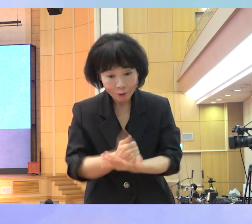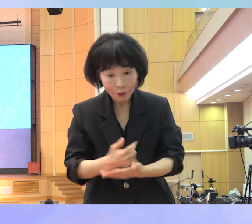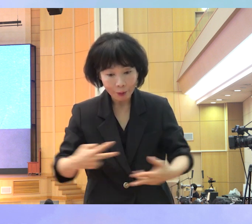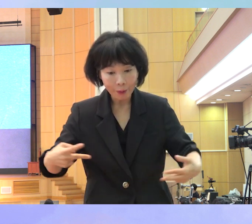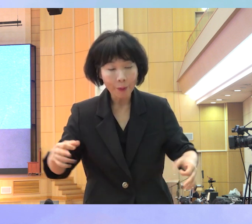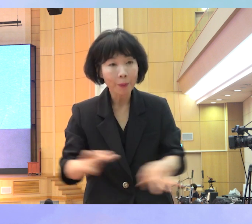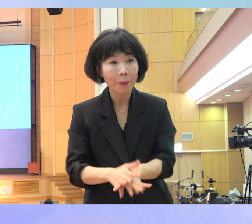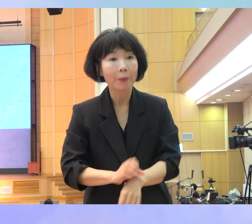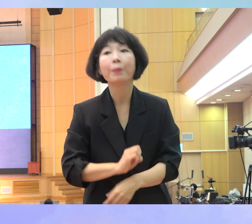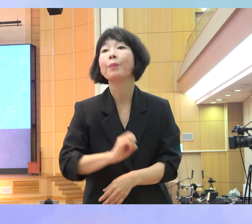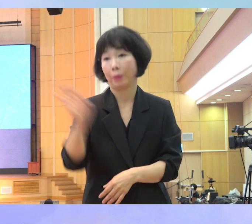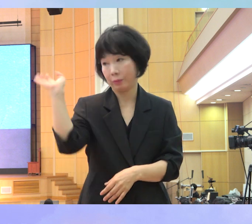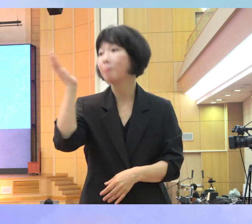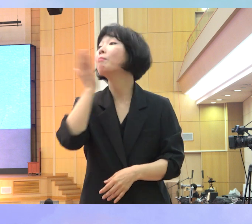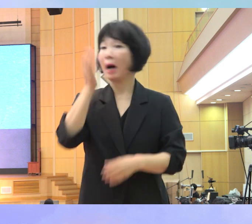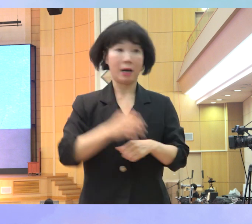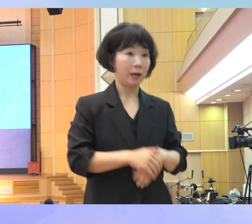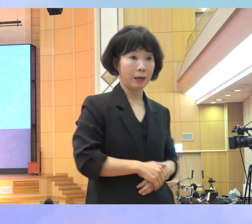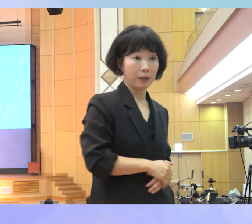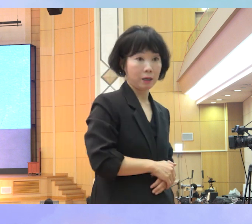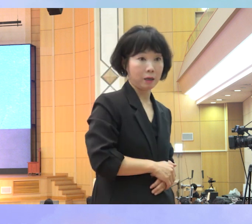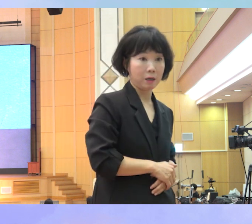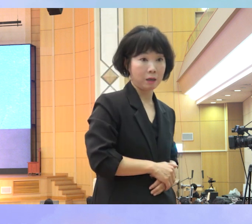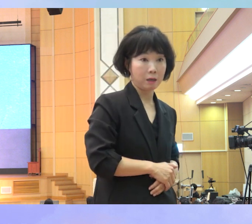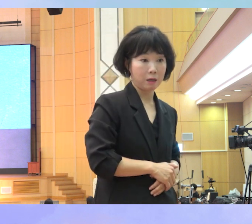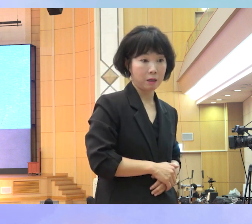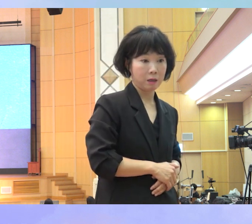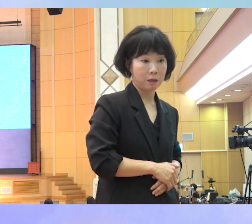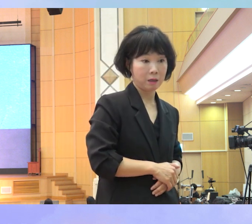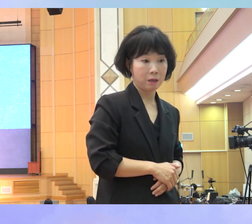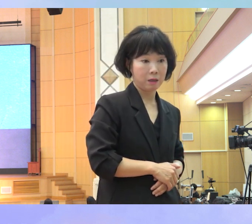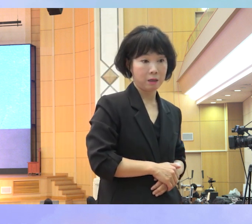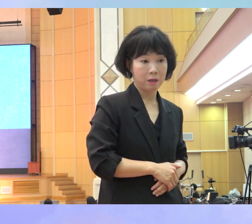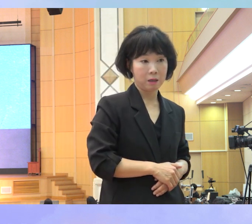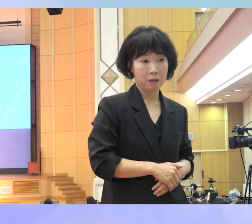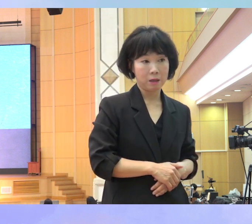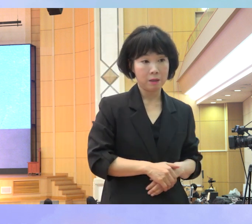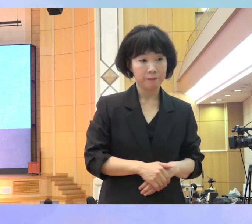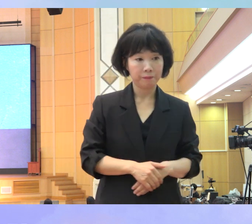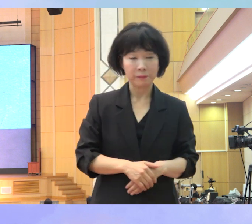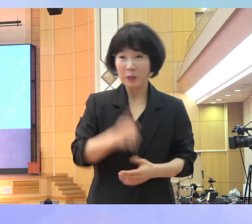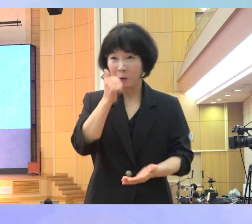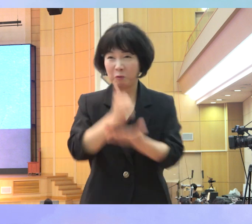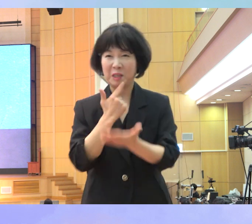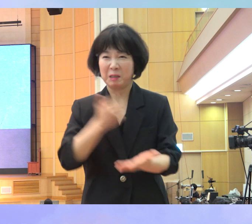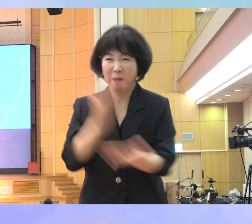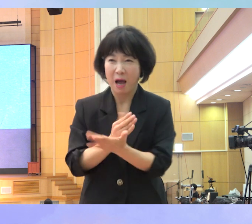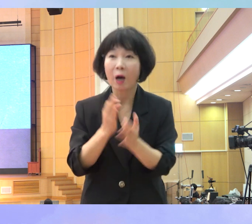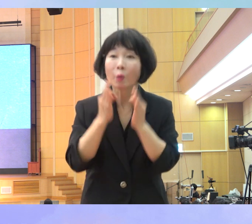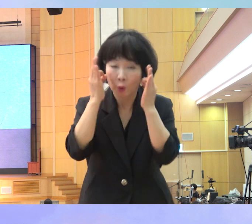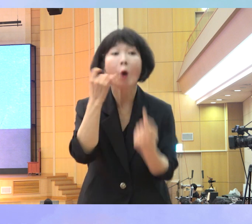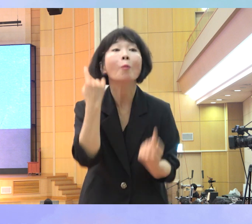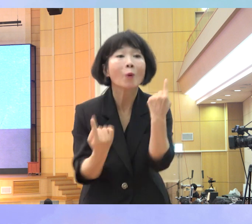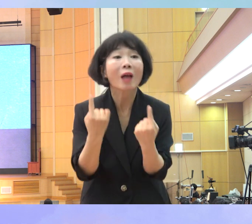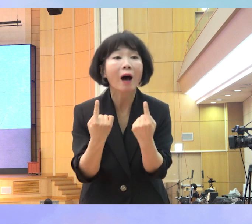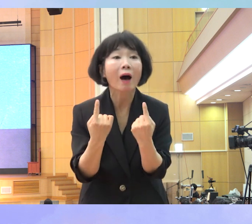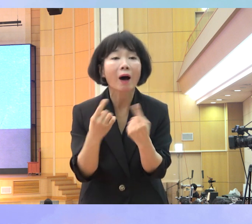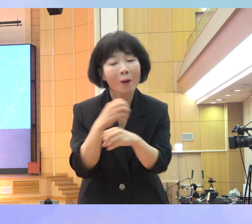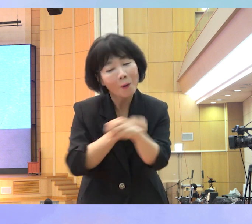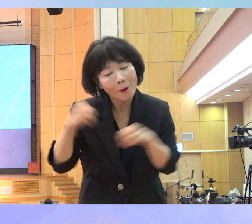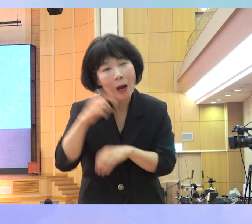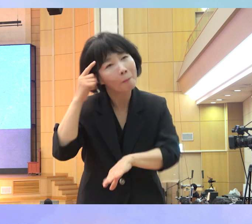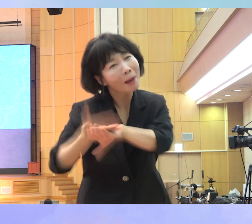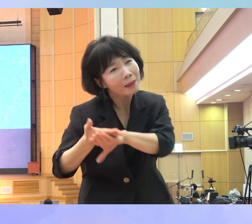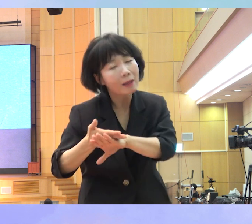그러니까 여러분, 악한 말과 행동 안 하려고 막 노력하지 말고 오히려 감사의